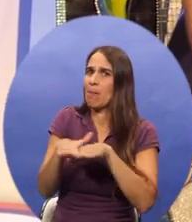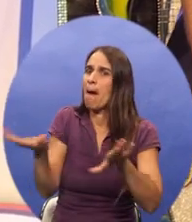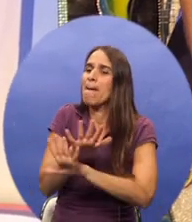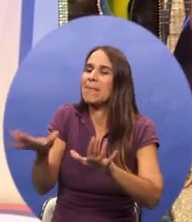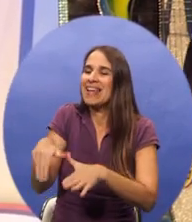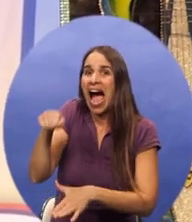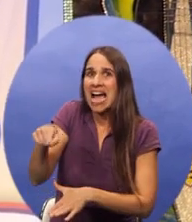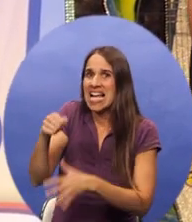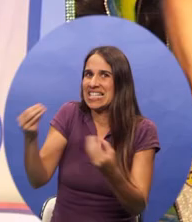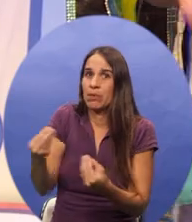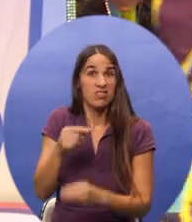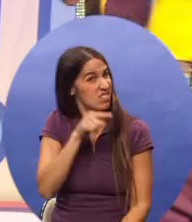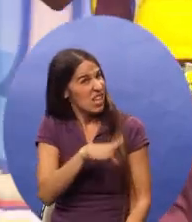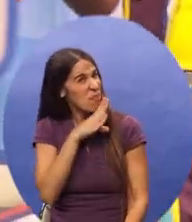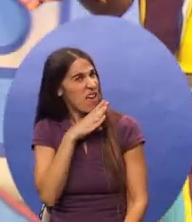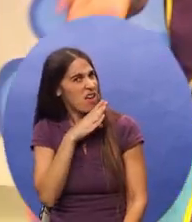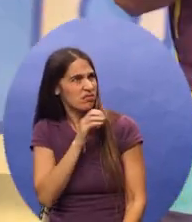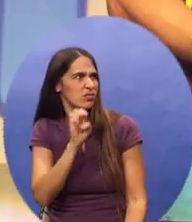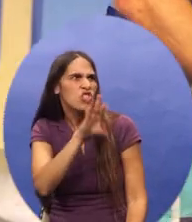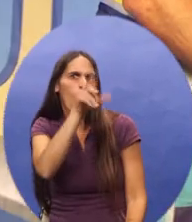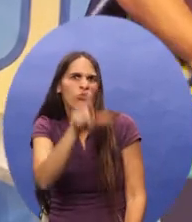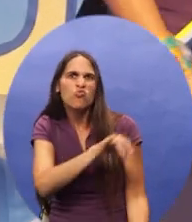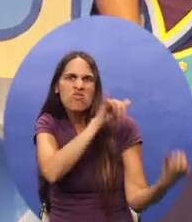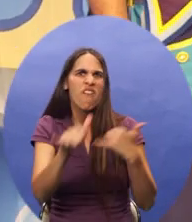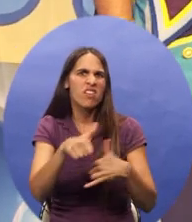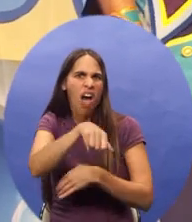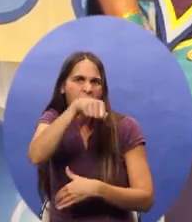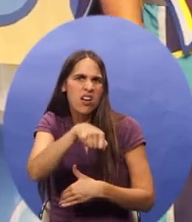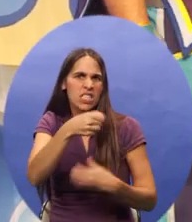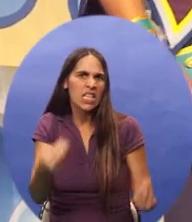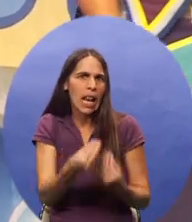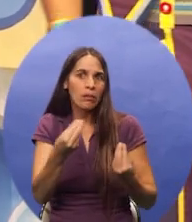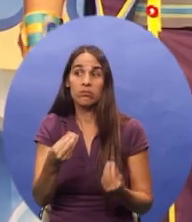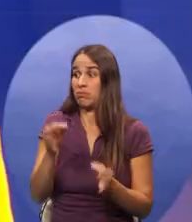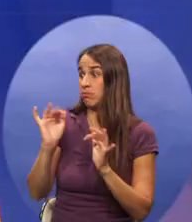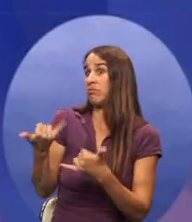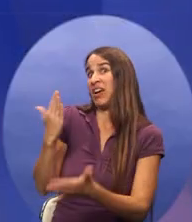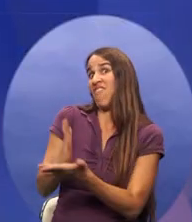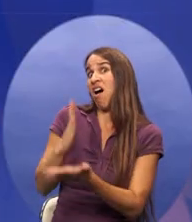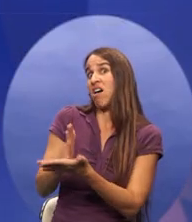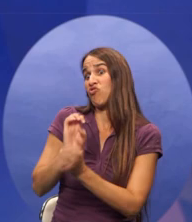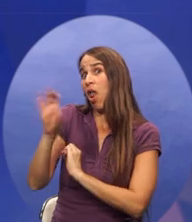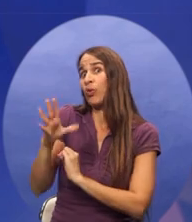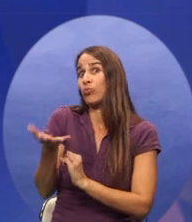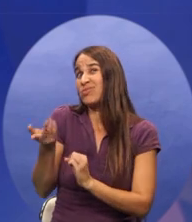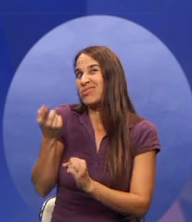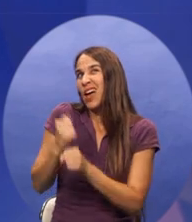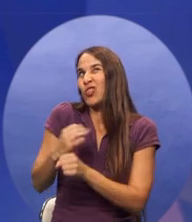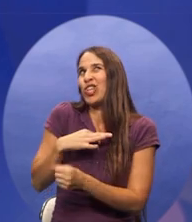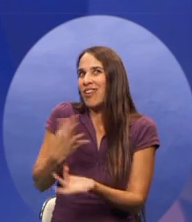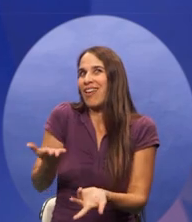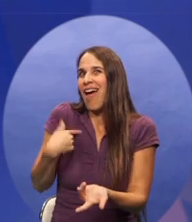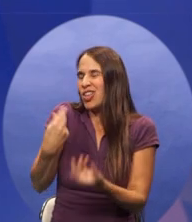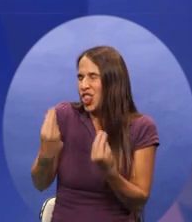להיכנס לבמה בלי ארגז הכלים. זאת הבעיה. אז תשלחו מישהו שיביא לו את ארגז הכלים שלו. זה בדיוק מה שעשינו. זאת